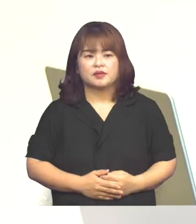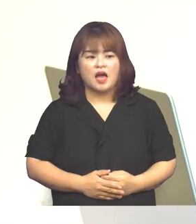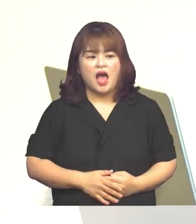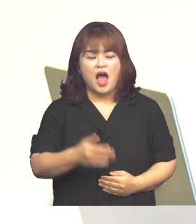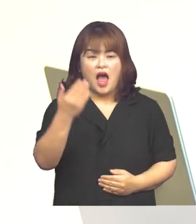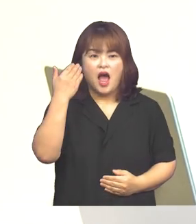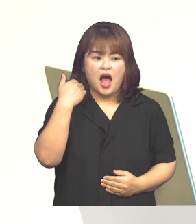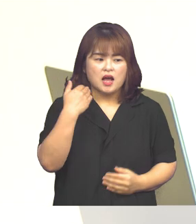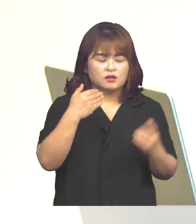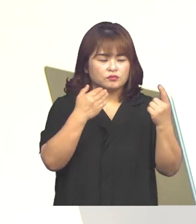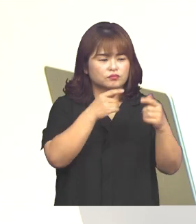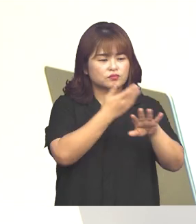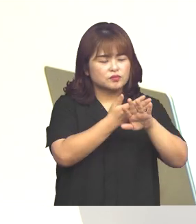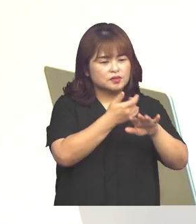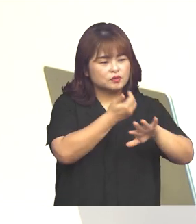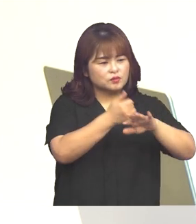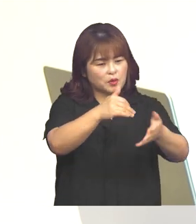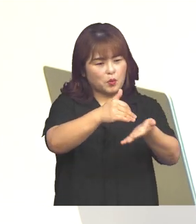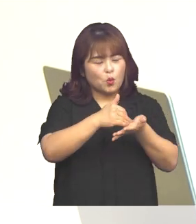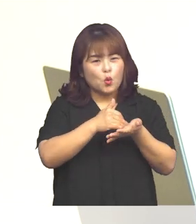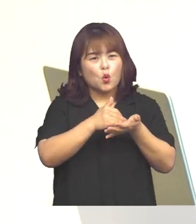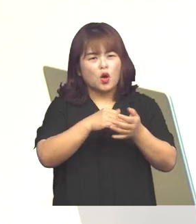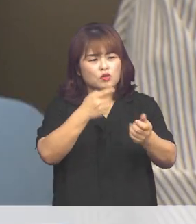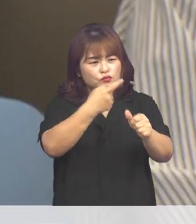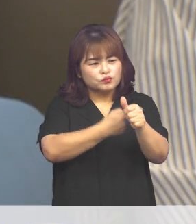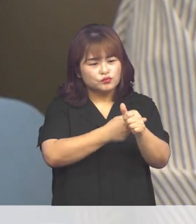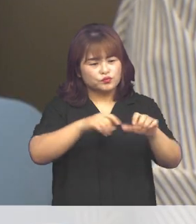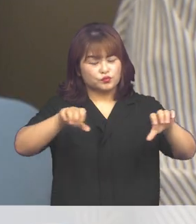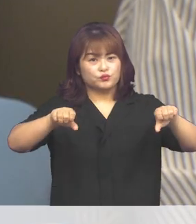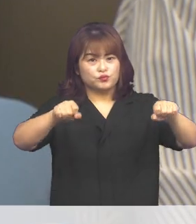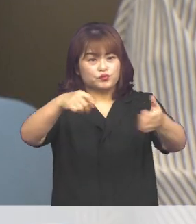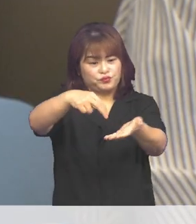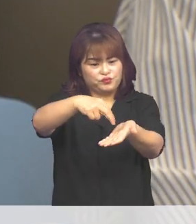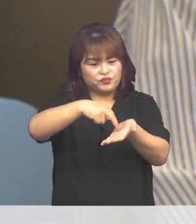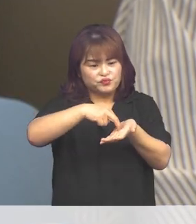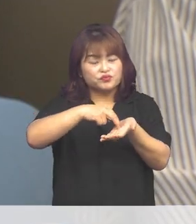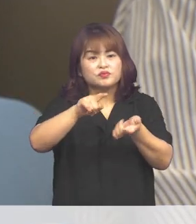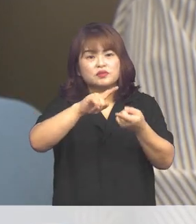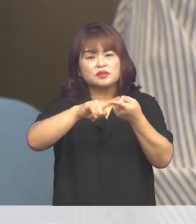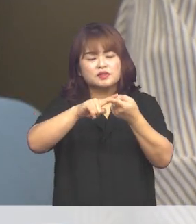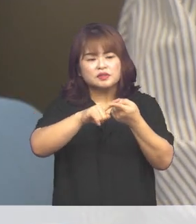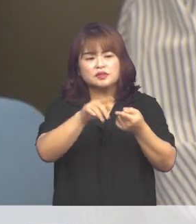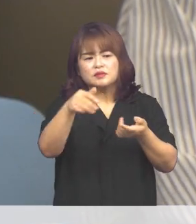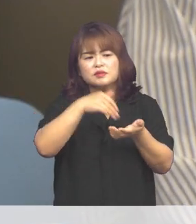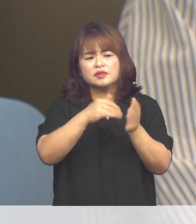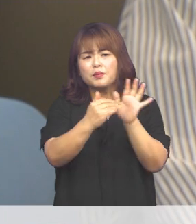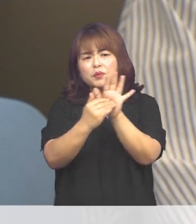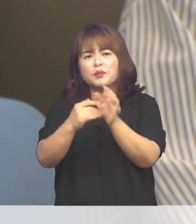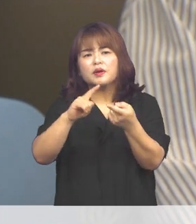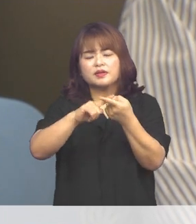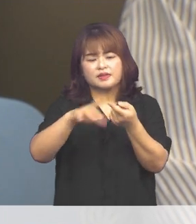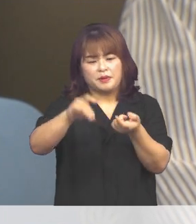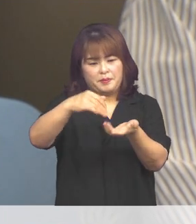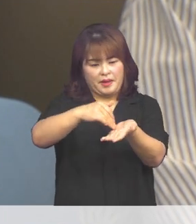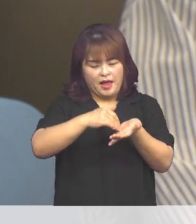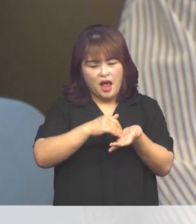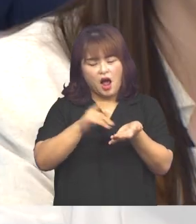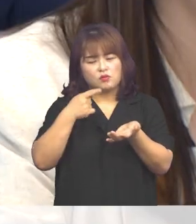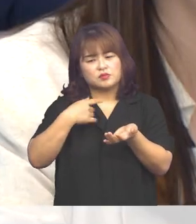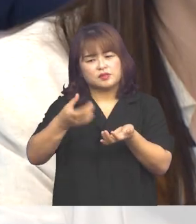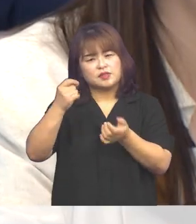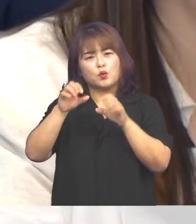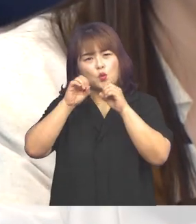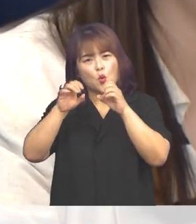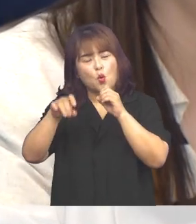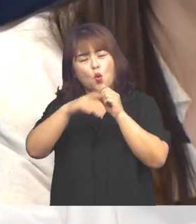학교 앞 전동 킥보드 운행 금지 등을 요청했으며 이 시장은 학교 앞에 킥보드 반납 금지 구역을 만들고